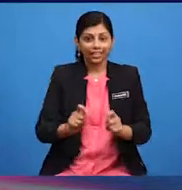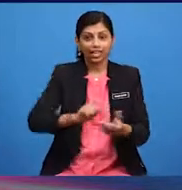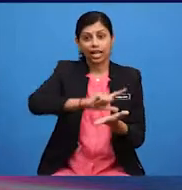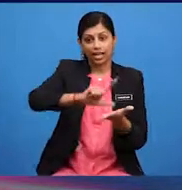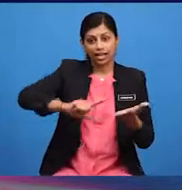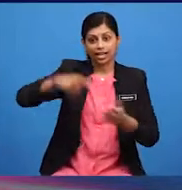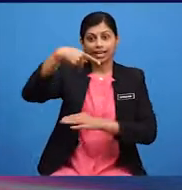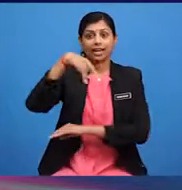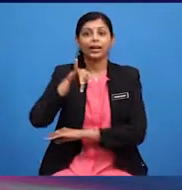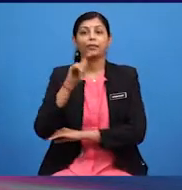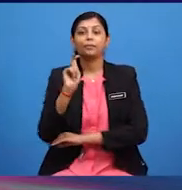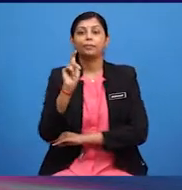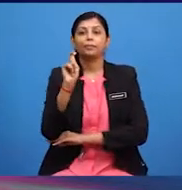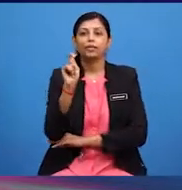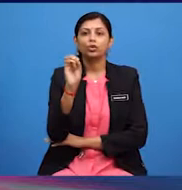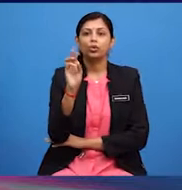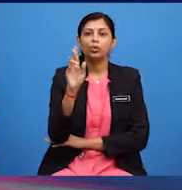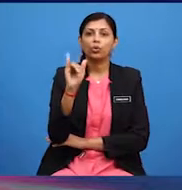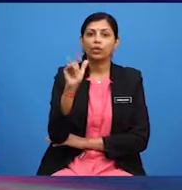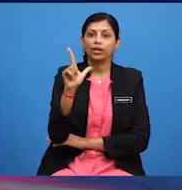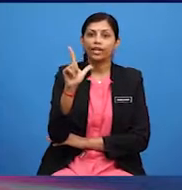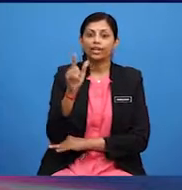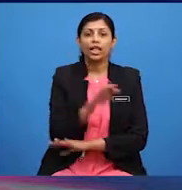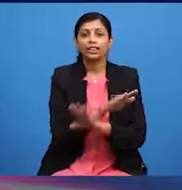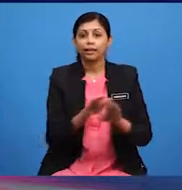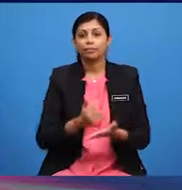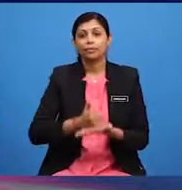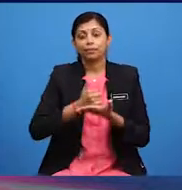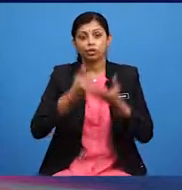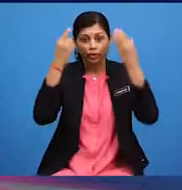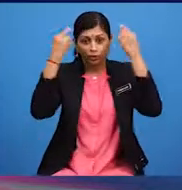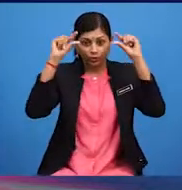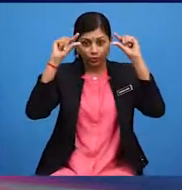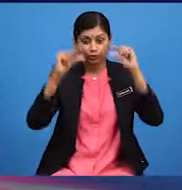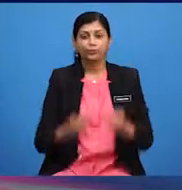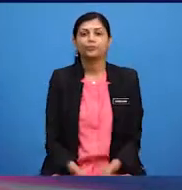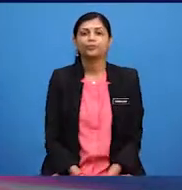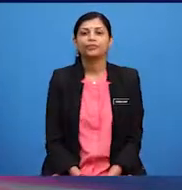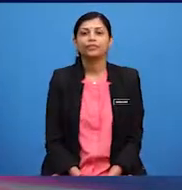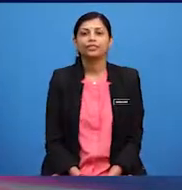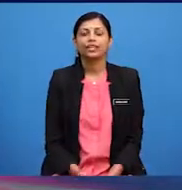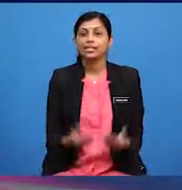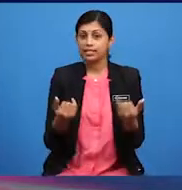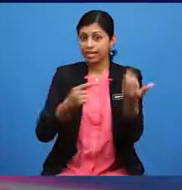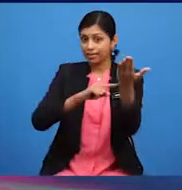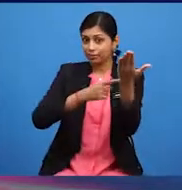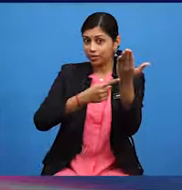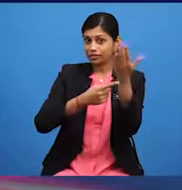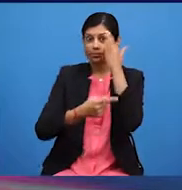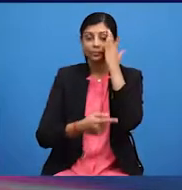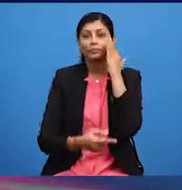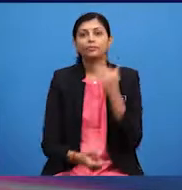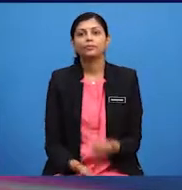teknik lakaran piktorial tanpa bantuan guru. Mari kita mulakan.